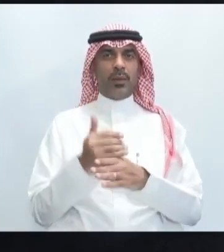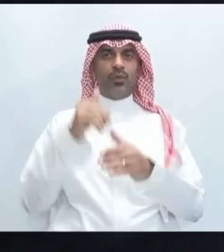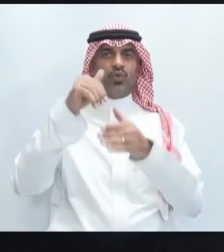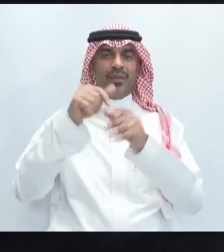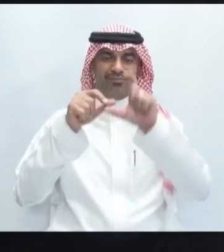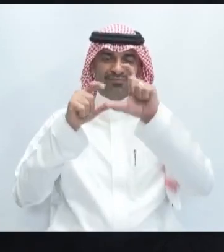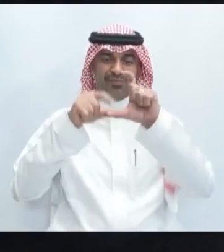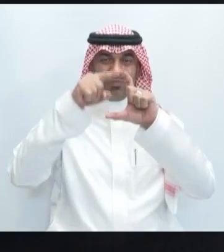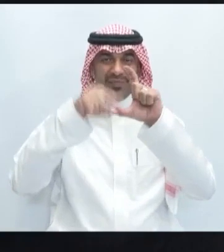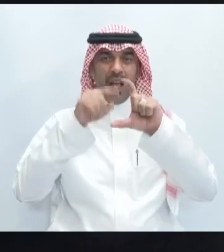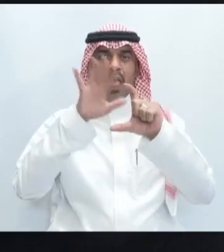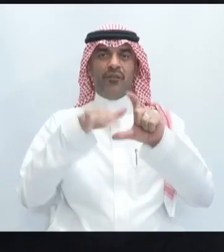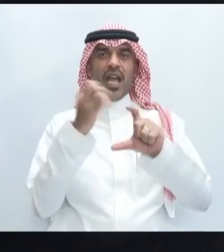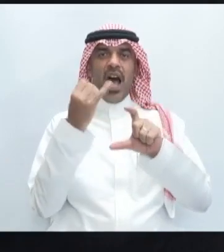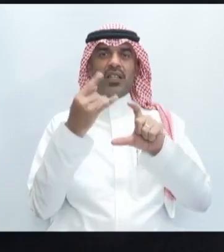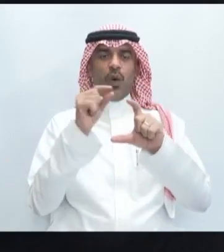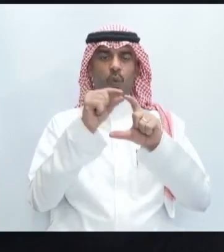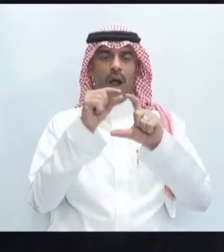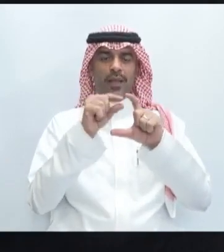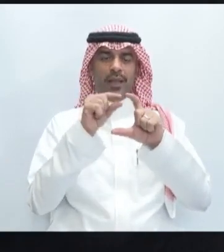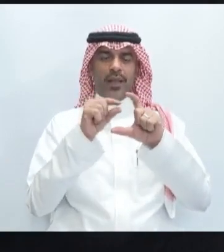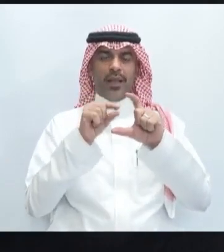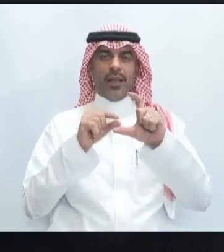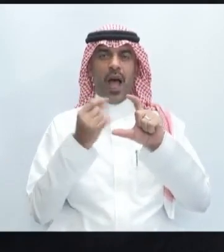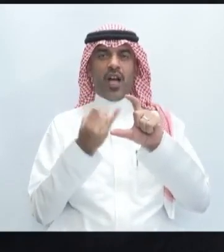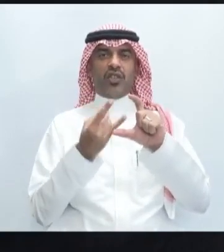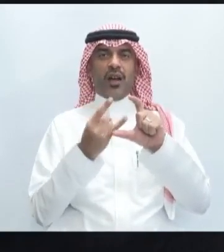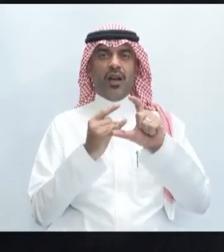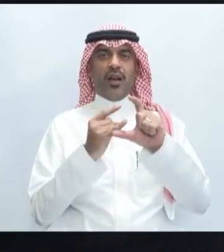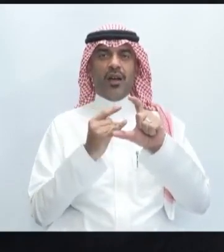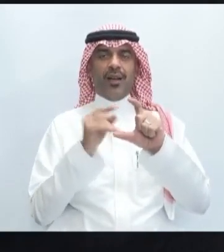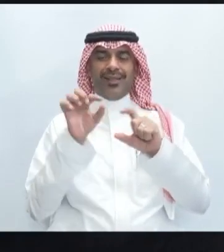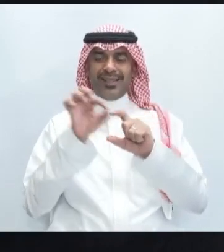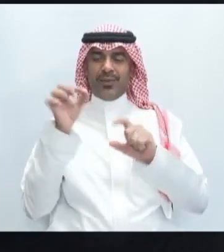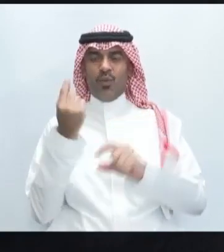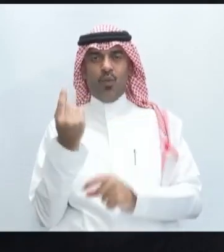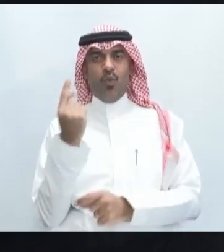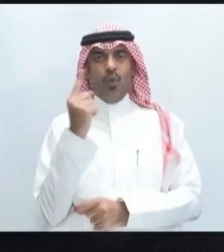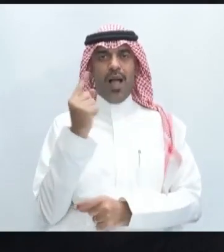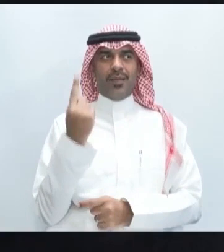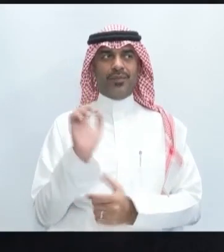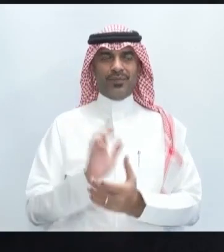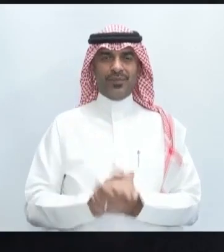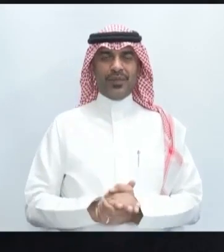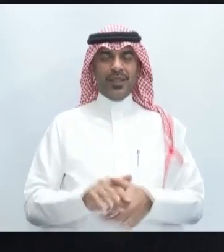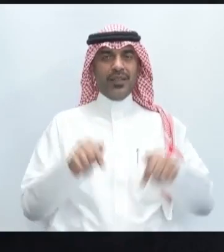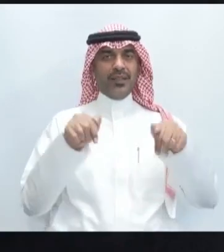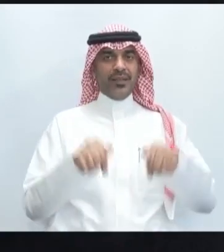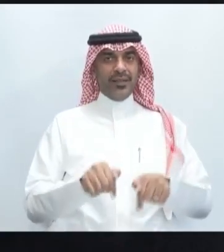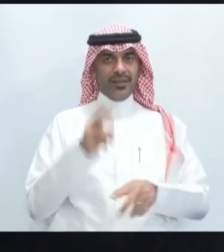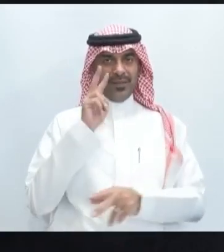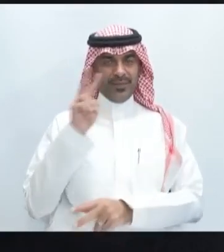عشر مكعبات صغيره اعدنا تجميعها بواحد من العشرات بارك الله فيكم اذا الان